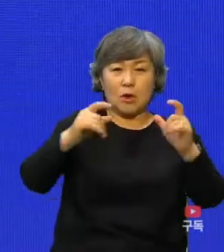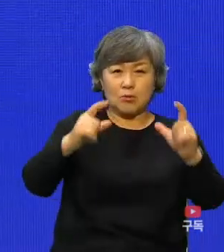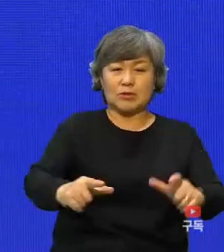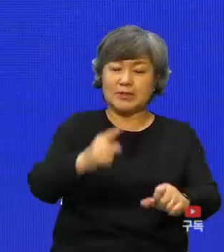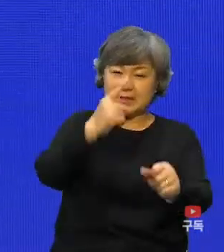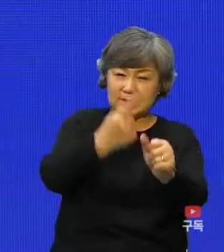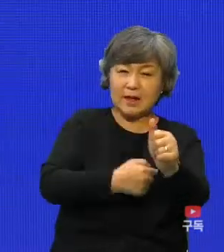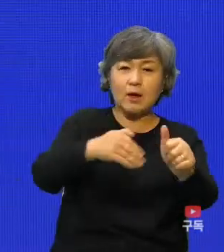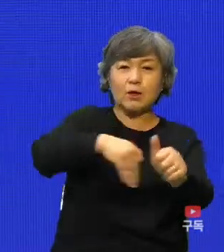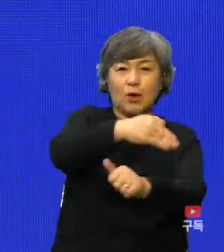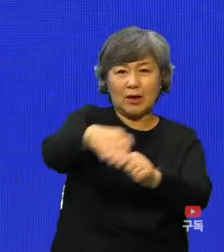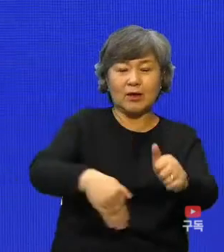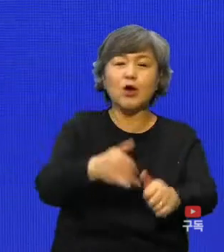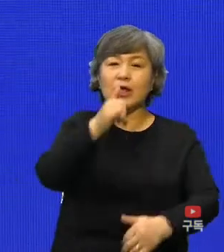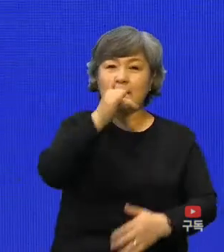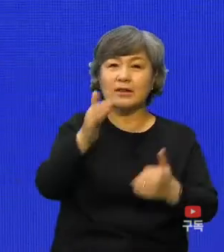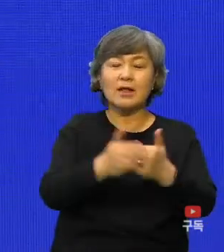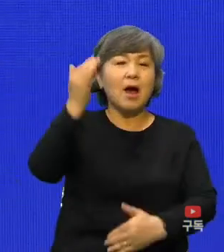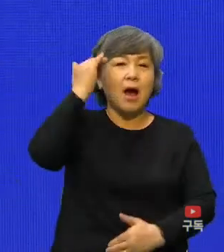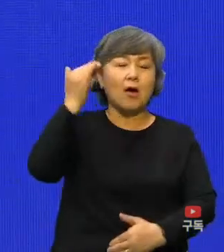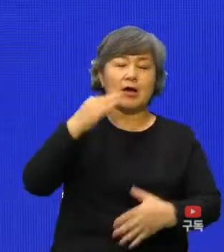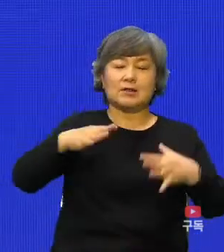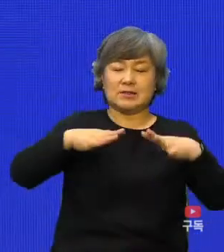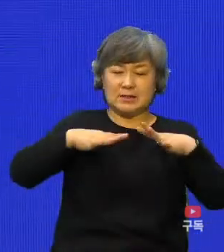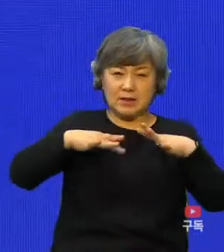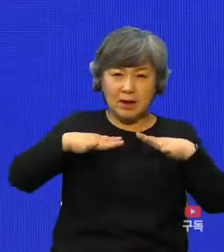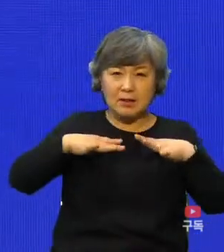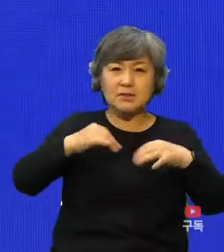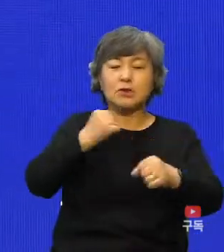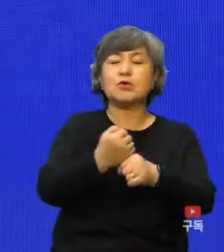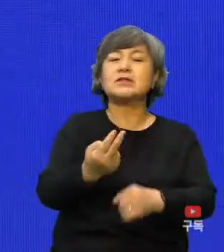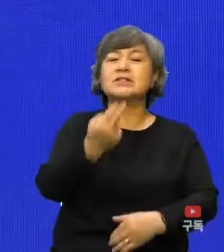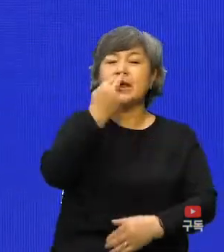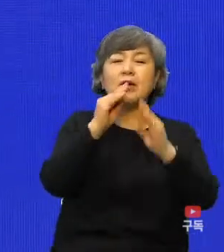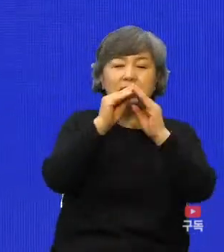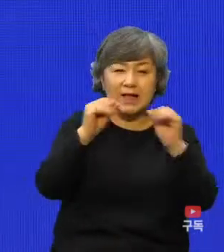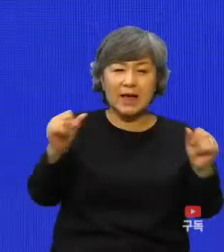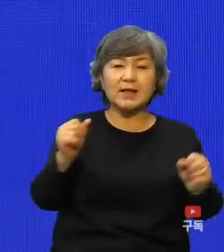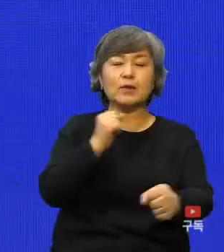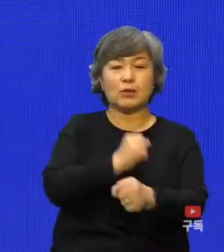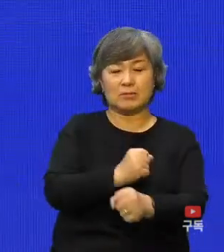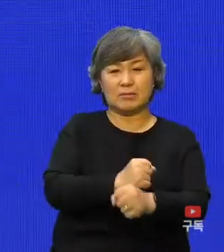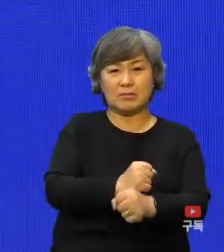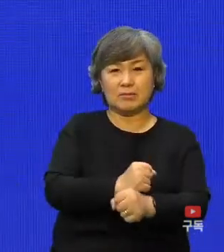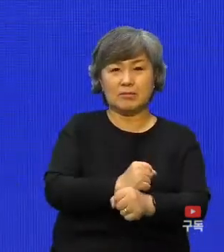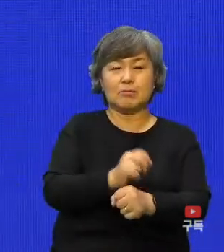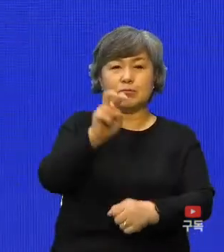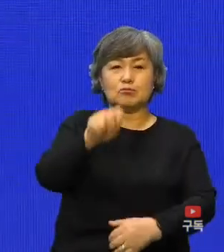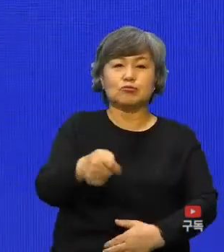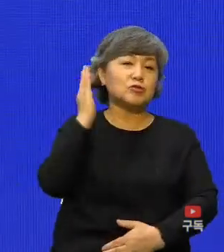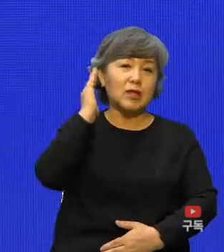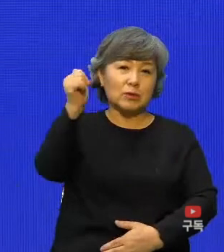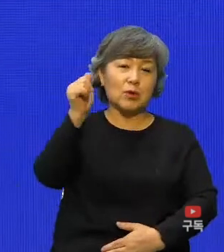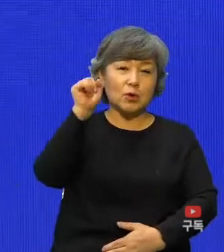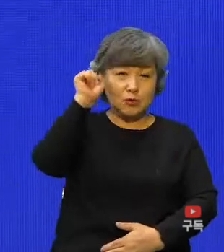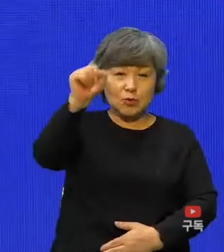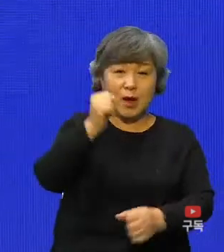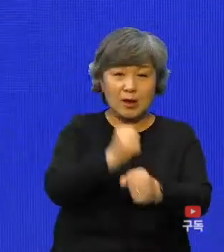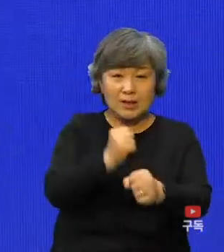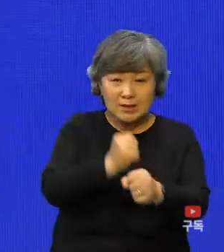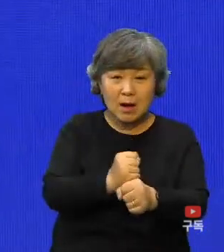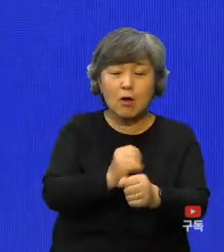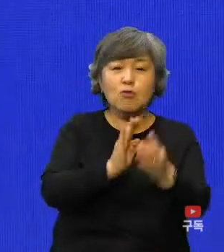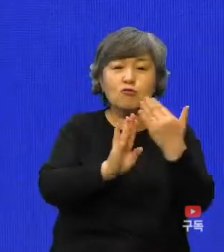자연 환경을 품고 있는 대한민국의 자랑스러운 생명의 땅이기도 합니다. 문재인 정부 출범 이후 전북은